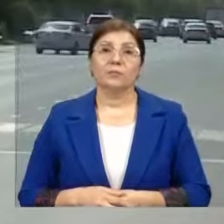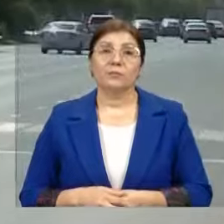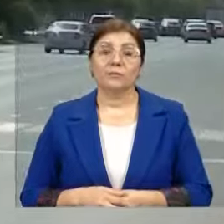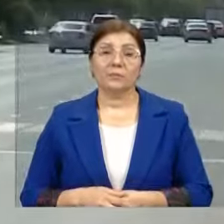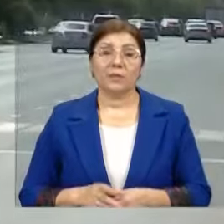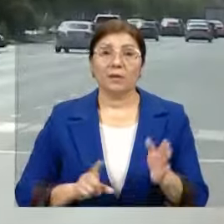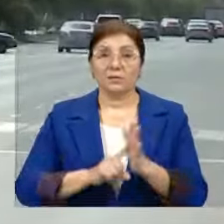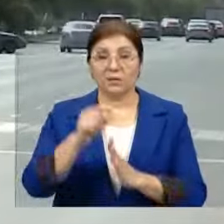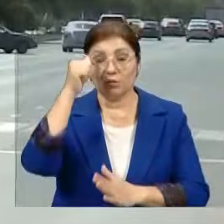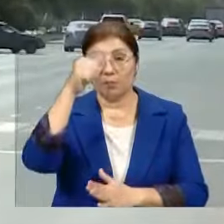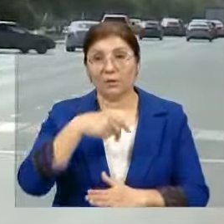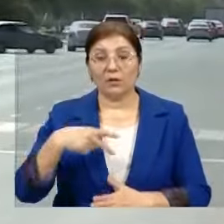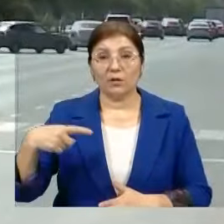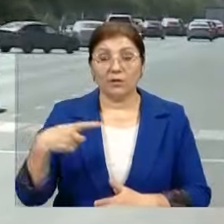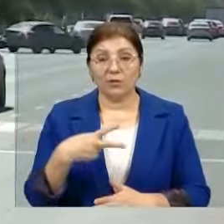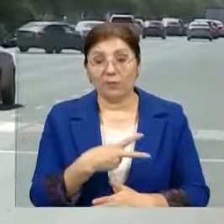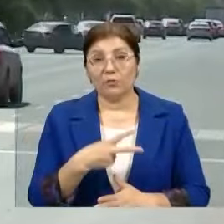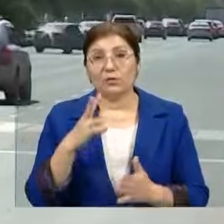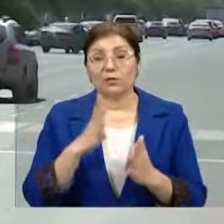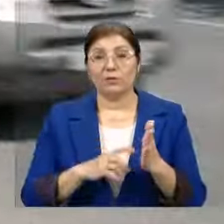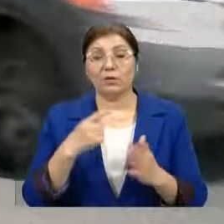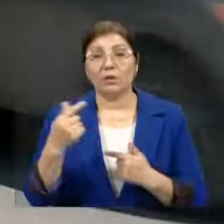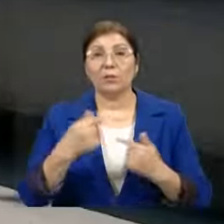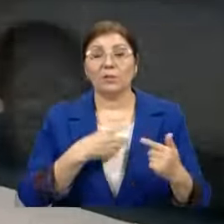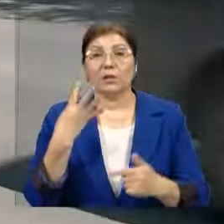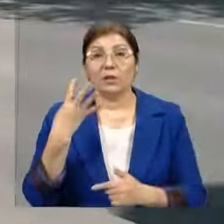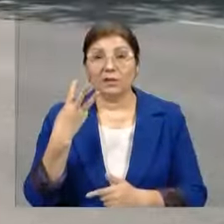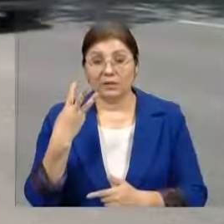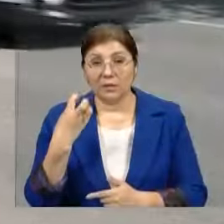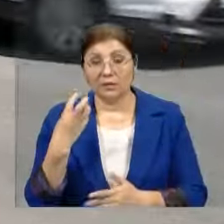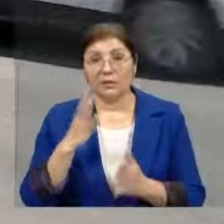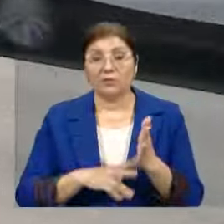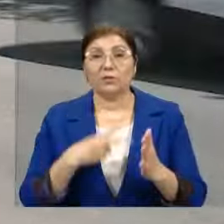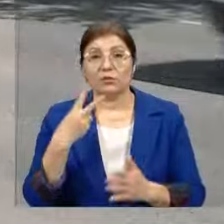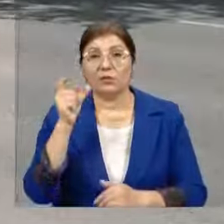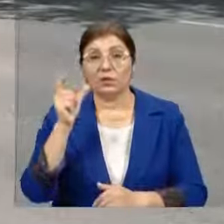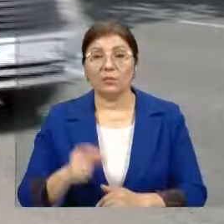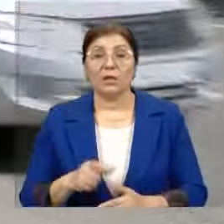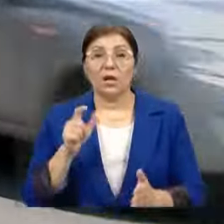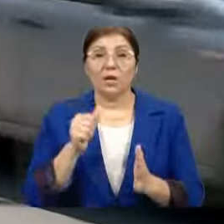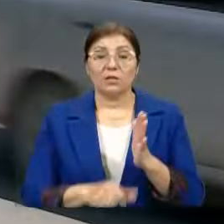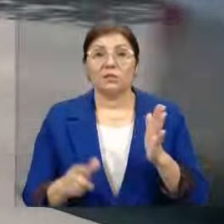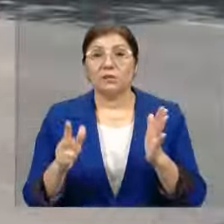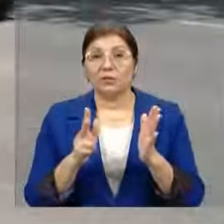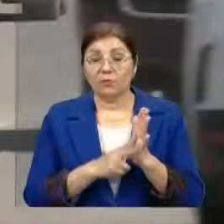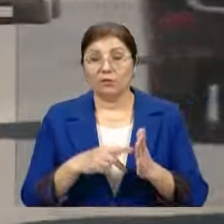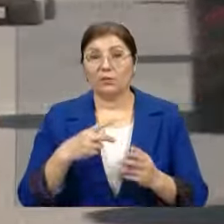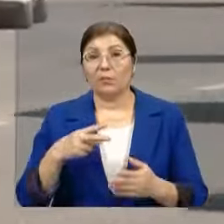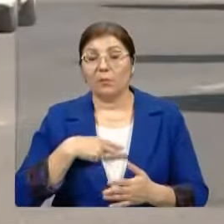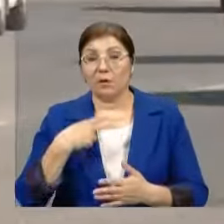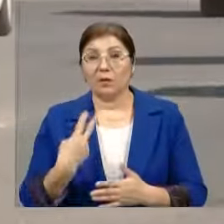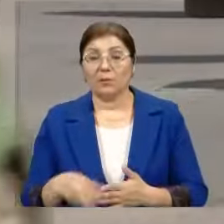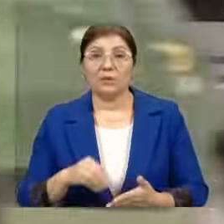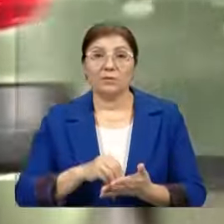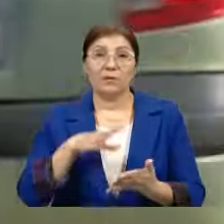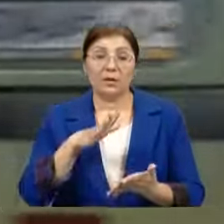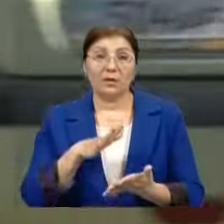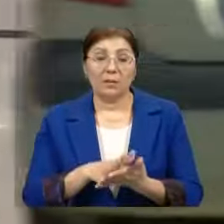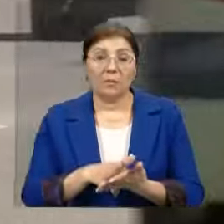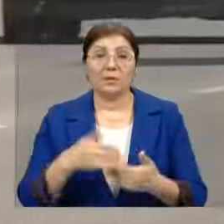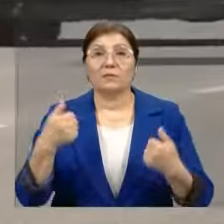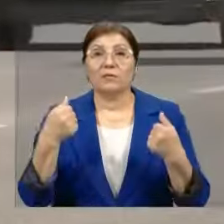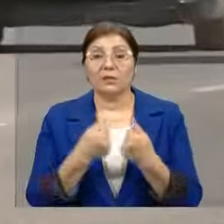С начала года в 291 ДТП пострадало 394 человека, 68 погибло. Полицейские области регистрируют рост дорожных